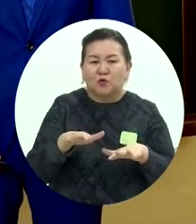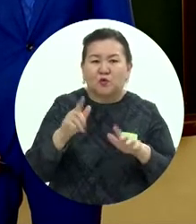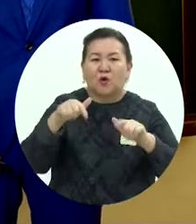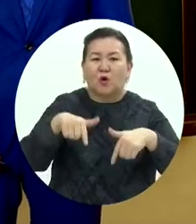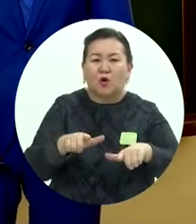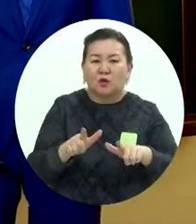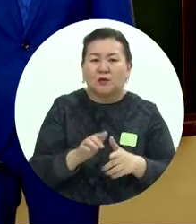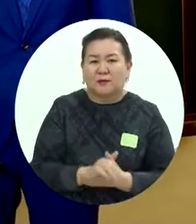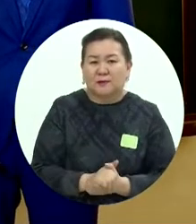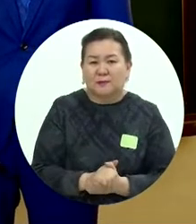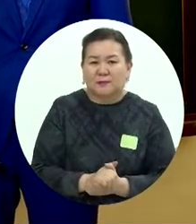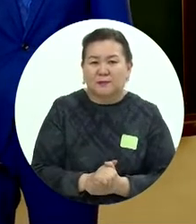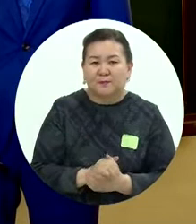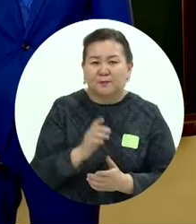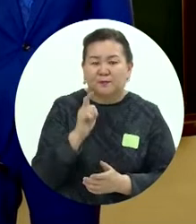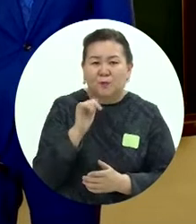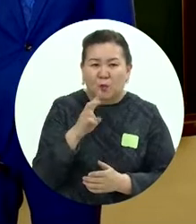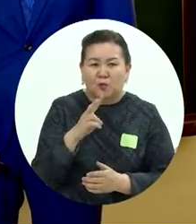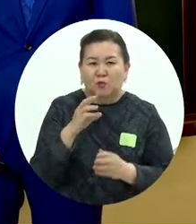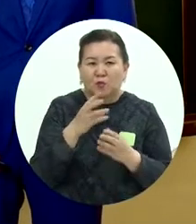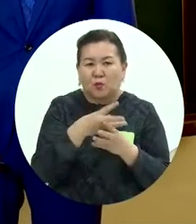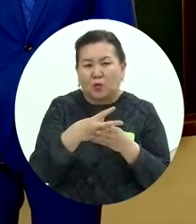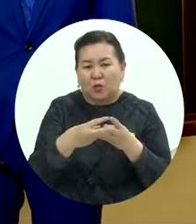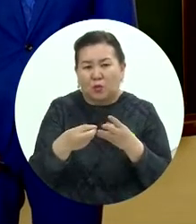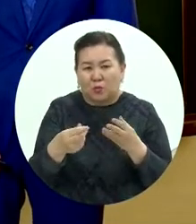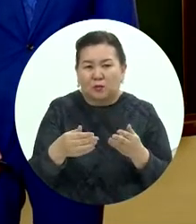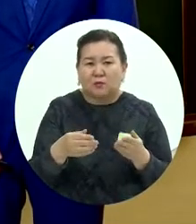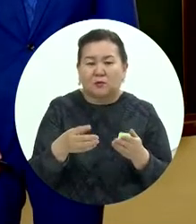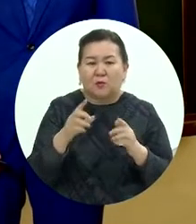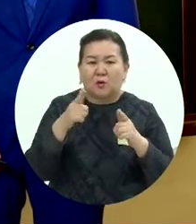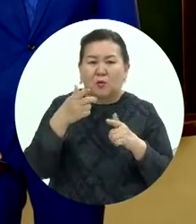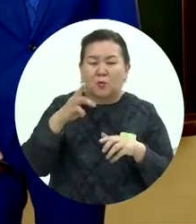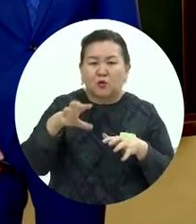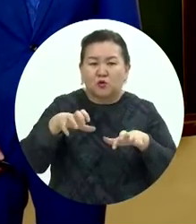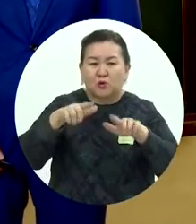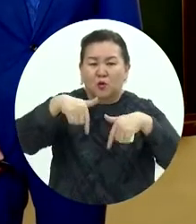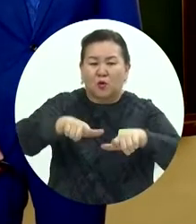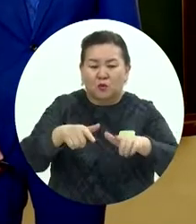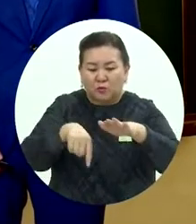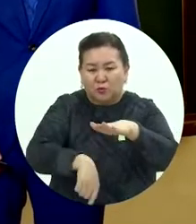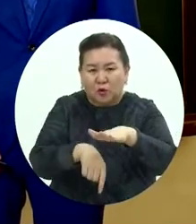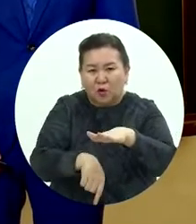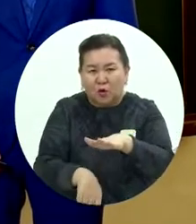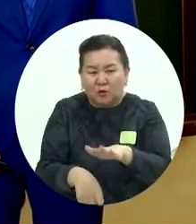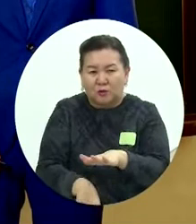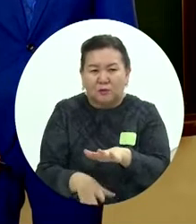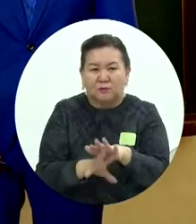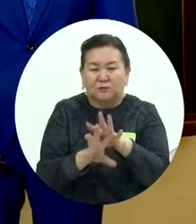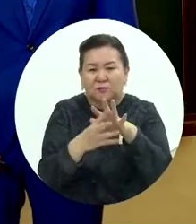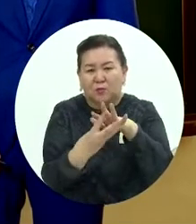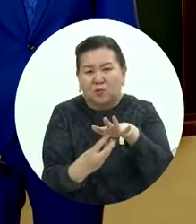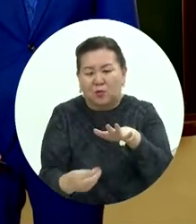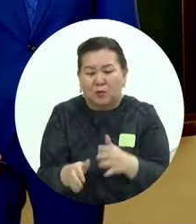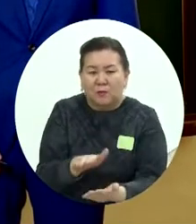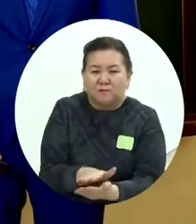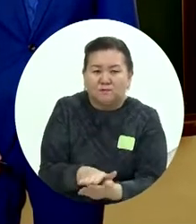шилжих явцдаа хурц чулуулгийг зөөгөөд мөсөн голын шилжилтийн доод цэгт ойлчиж хөрнтүүлдэг байна. Үүнийг